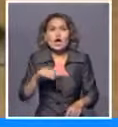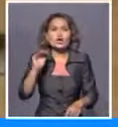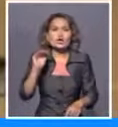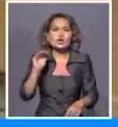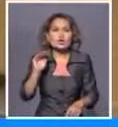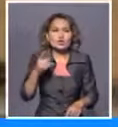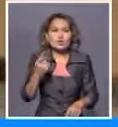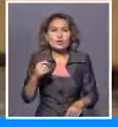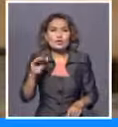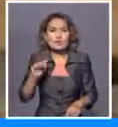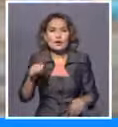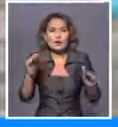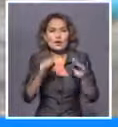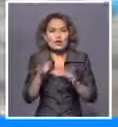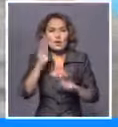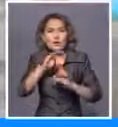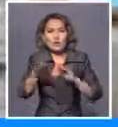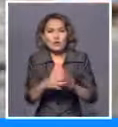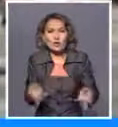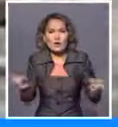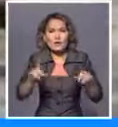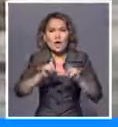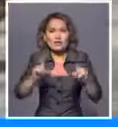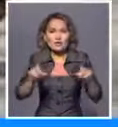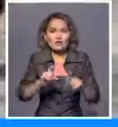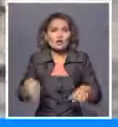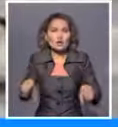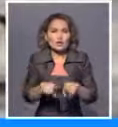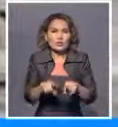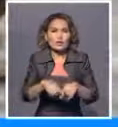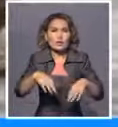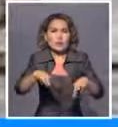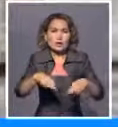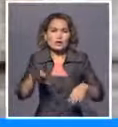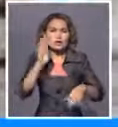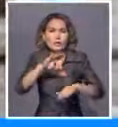астам дүкен мен ірі супермаркет, 300-дей көлік су астында қалған. Алдын ала